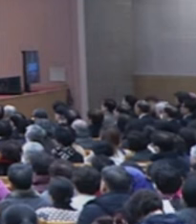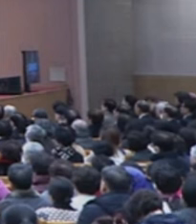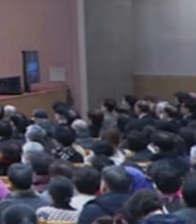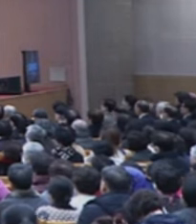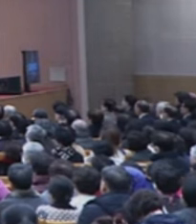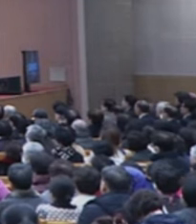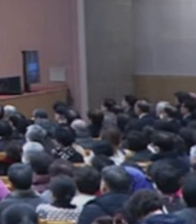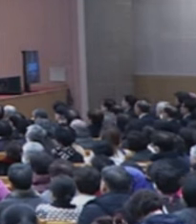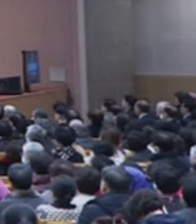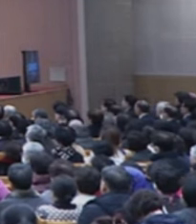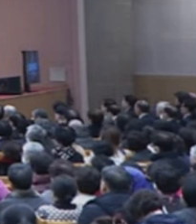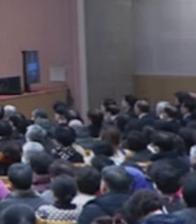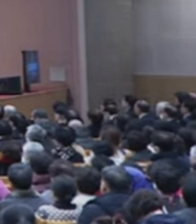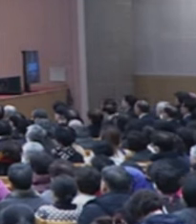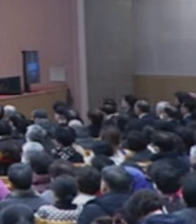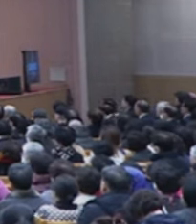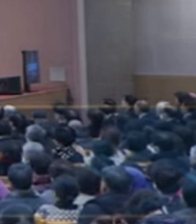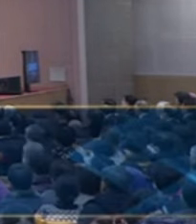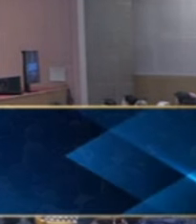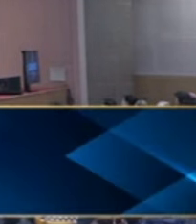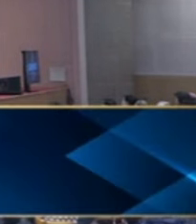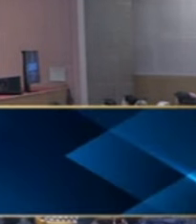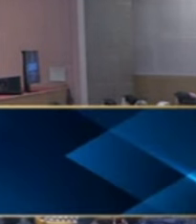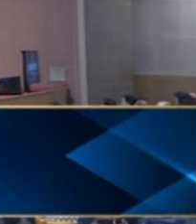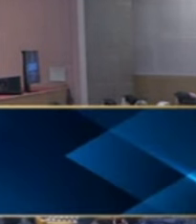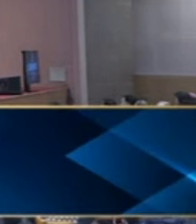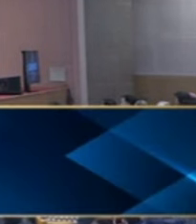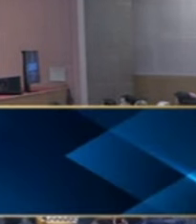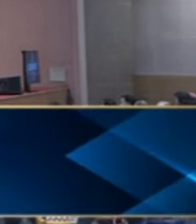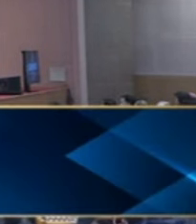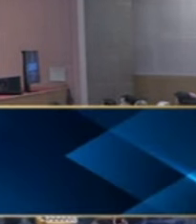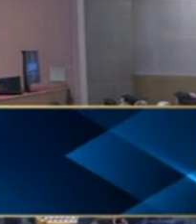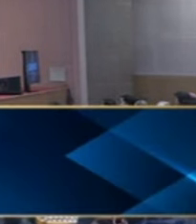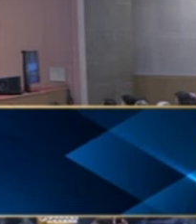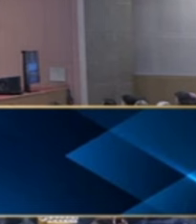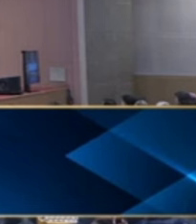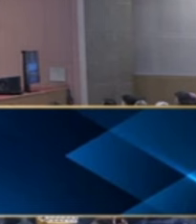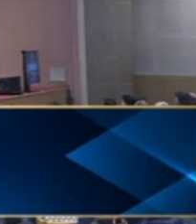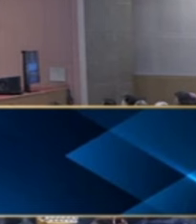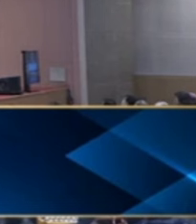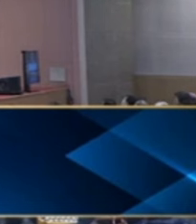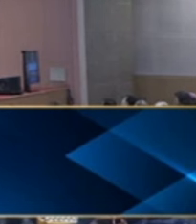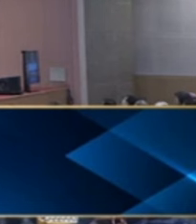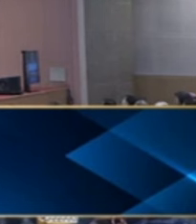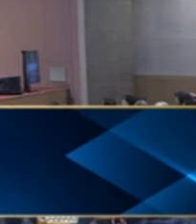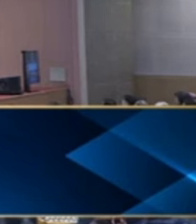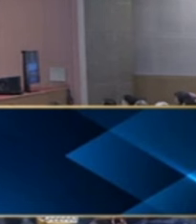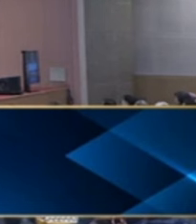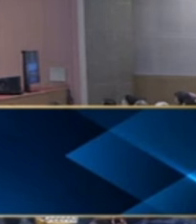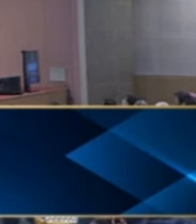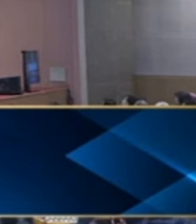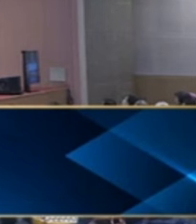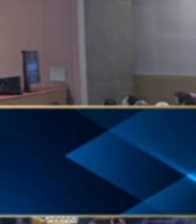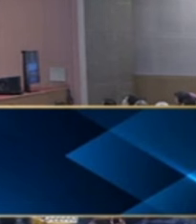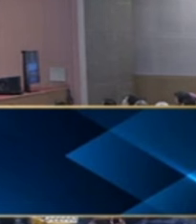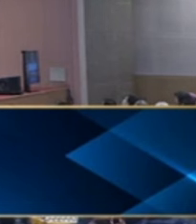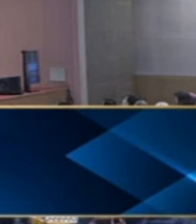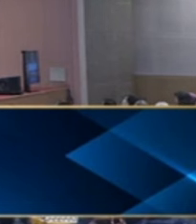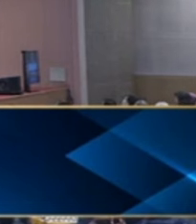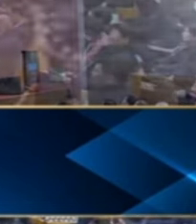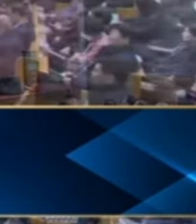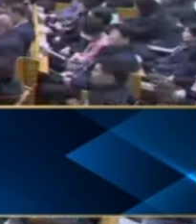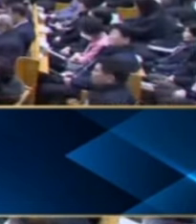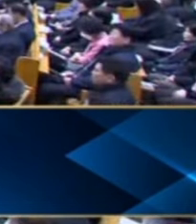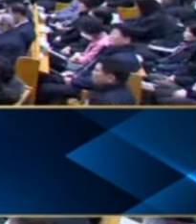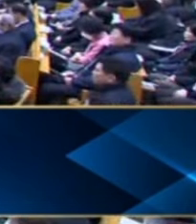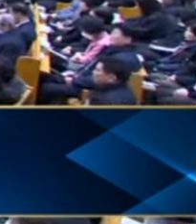하나님은 우리를 대신하여 싸워주시는 하나님이시라고 그는 말씀을 했습니다. 신명기